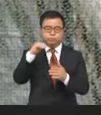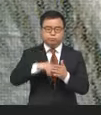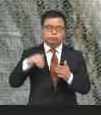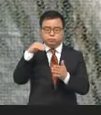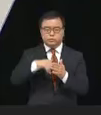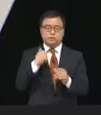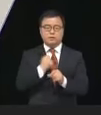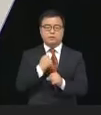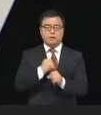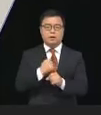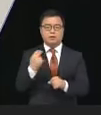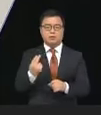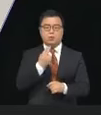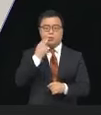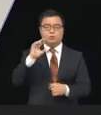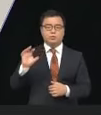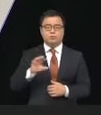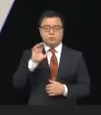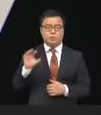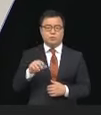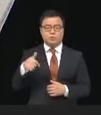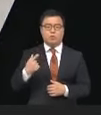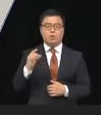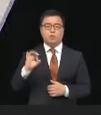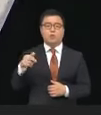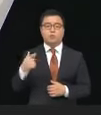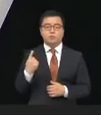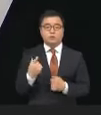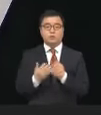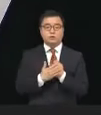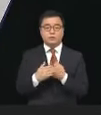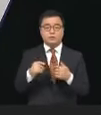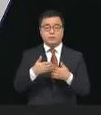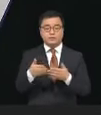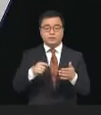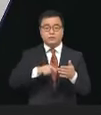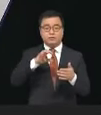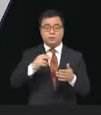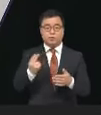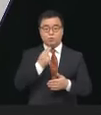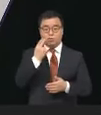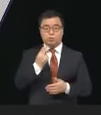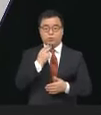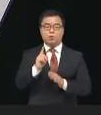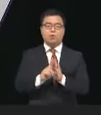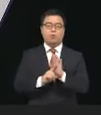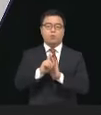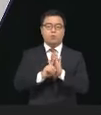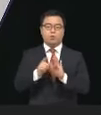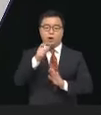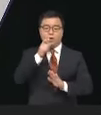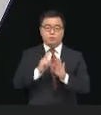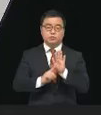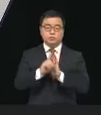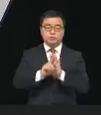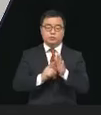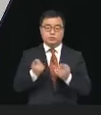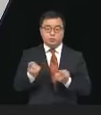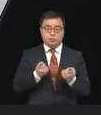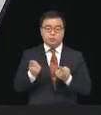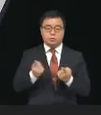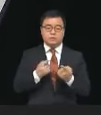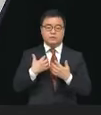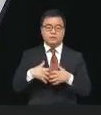때문. 공조시설이란 고분 안의 온도와 습도 등을 조절하는 장치인데 사전 연구 없이 설치된